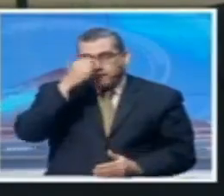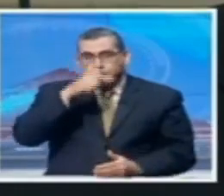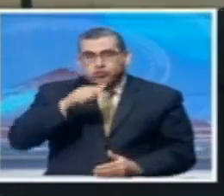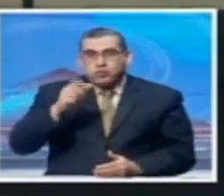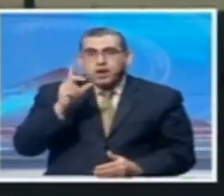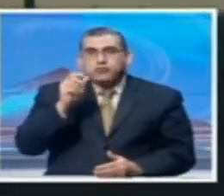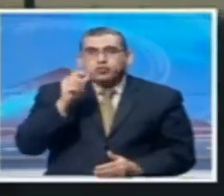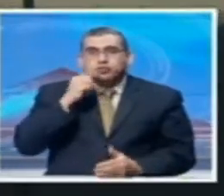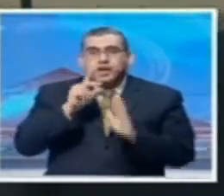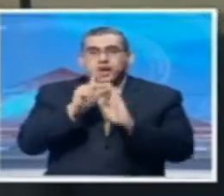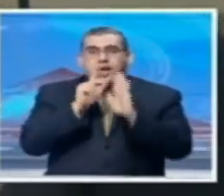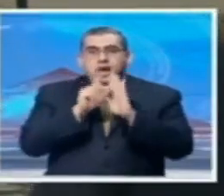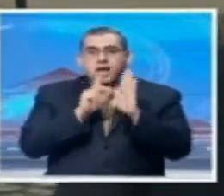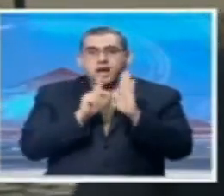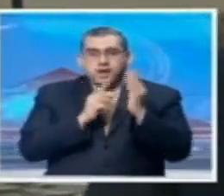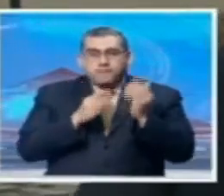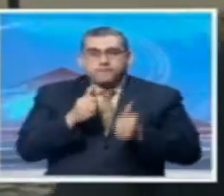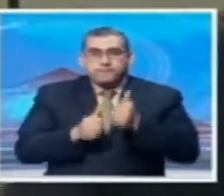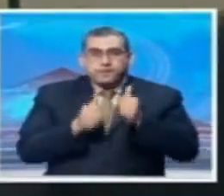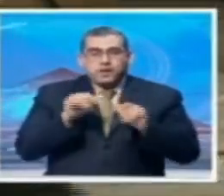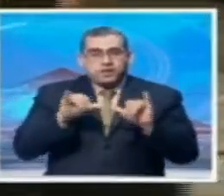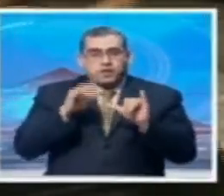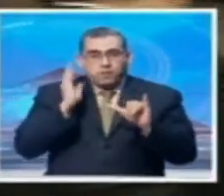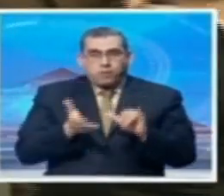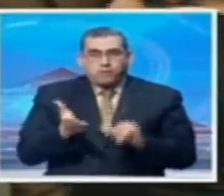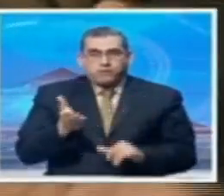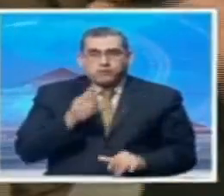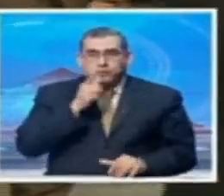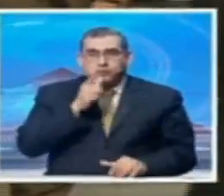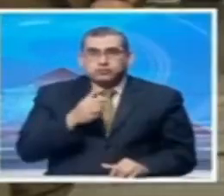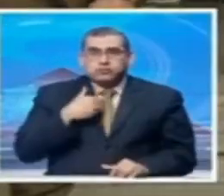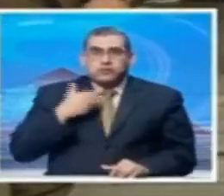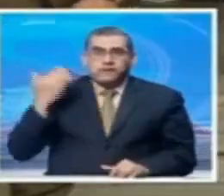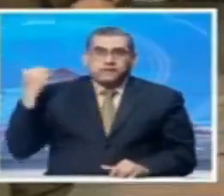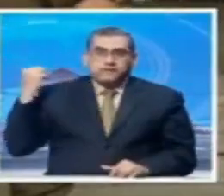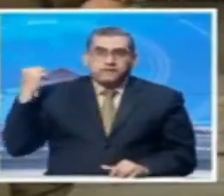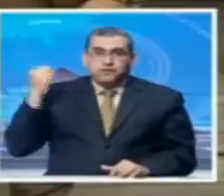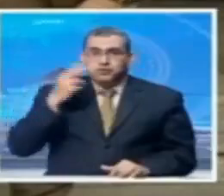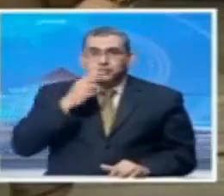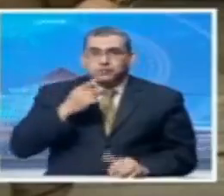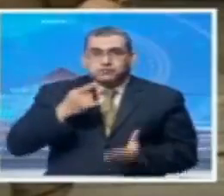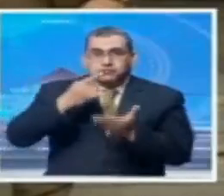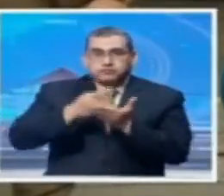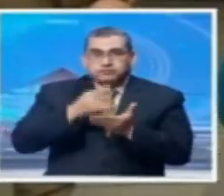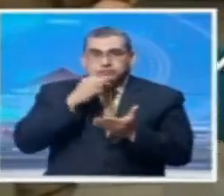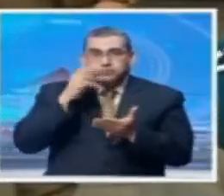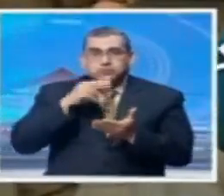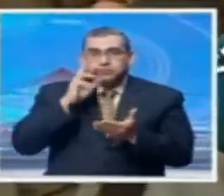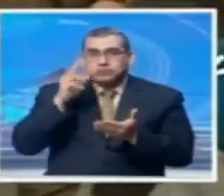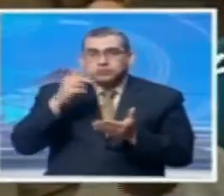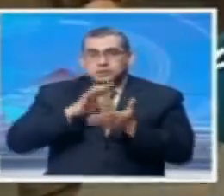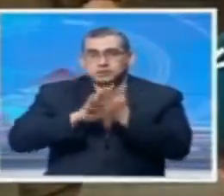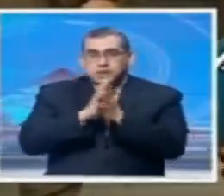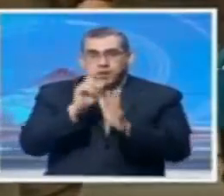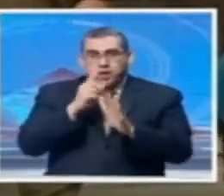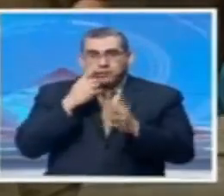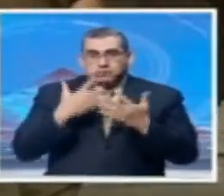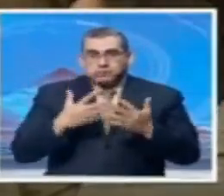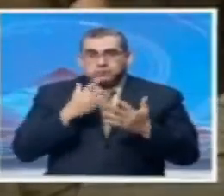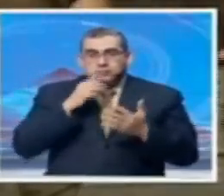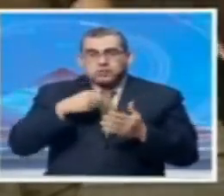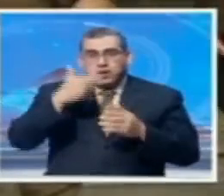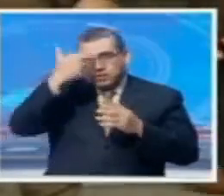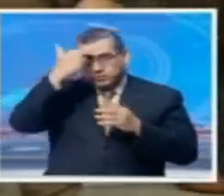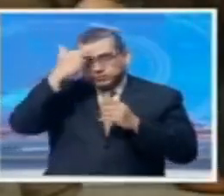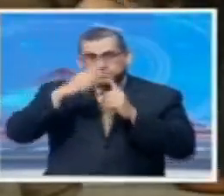1325 لائحة تسمح بامتحاناتهم أونلاين. عاملين كذا محطة بحيث أنه ما يكونش فيه تزاحم، بتتقاس درجة